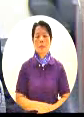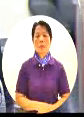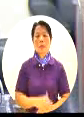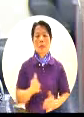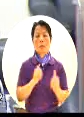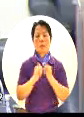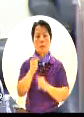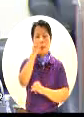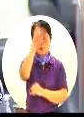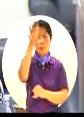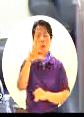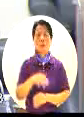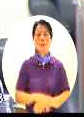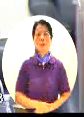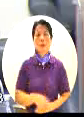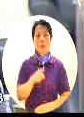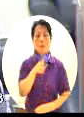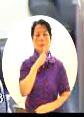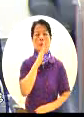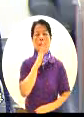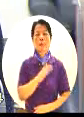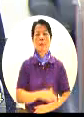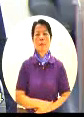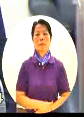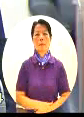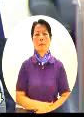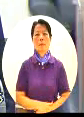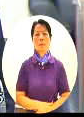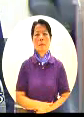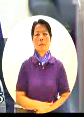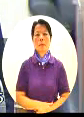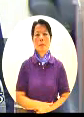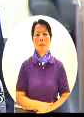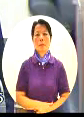进党内底，你是有